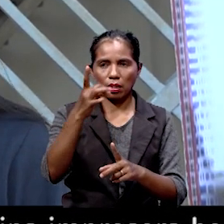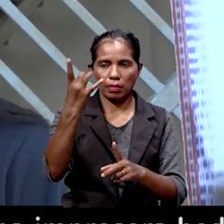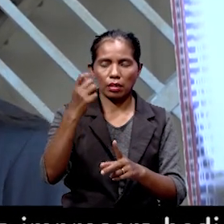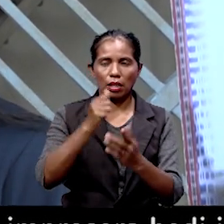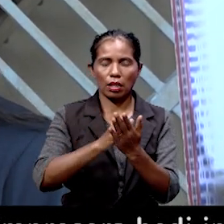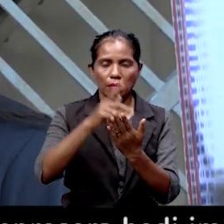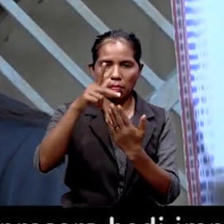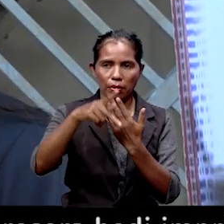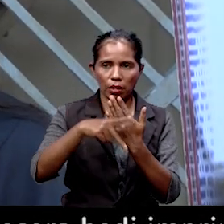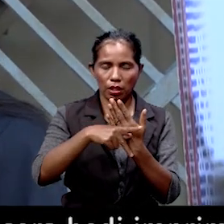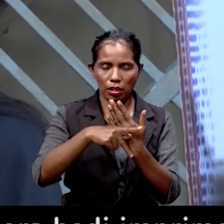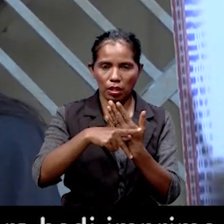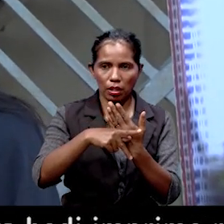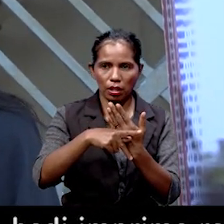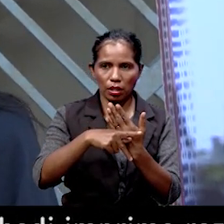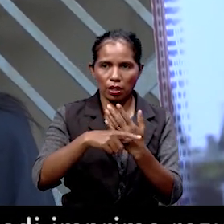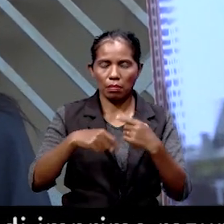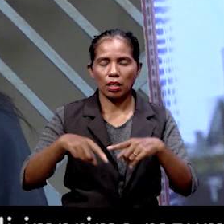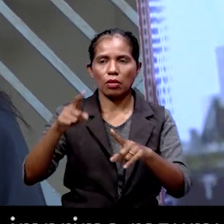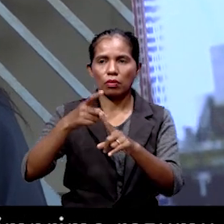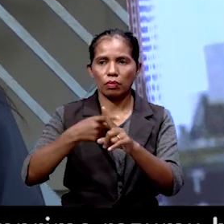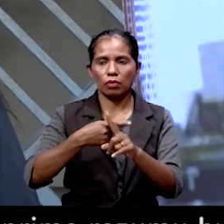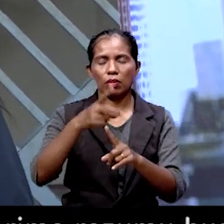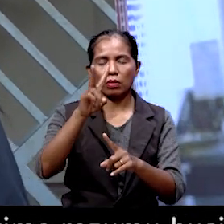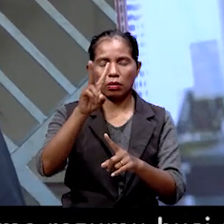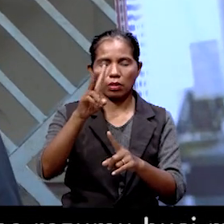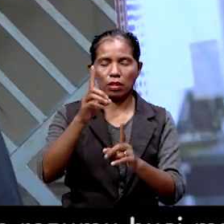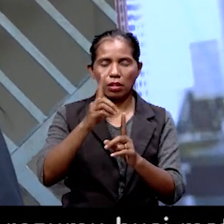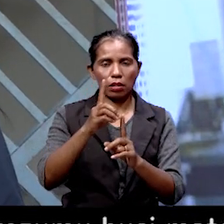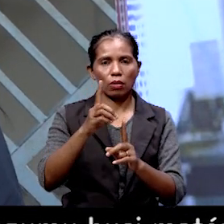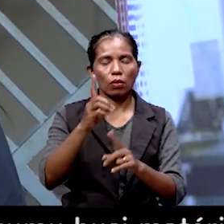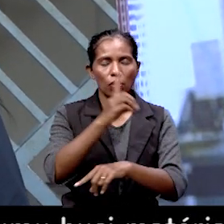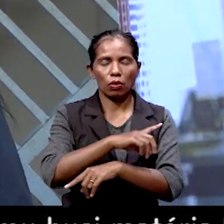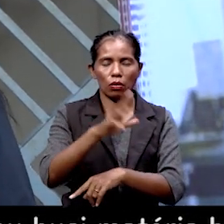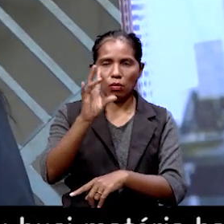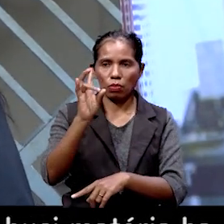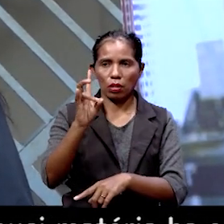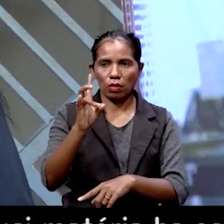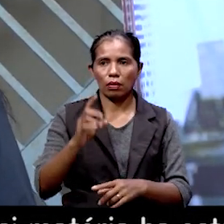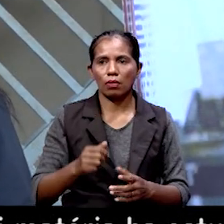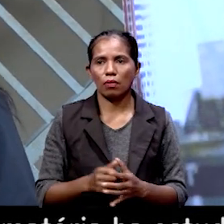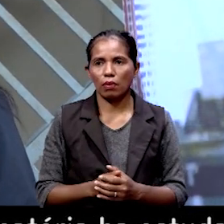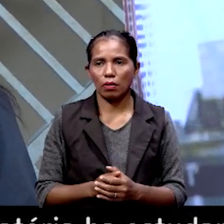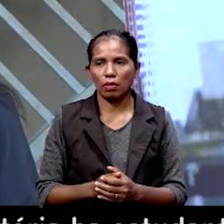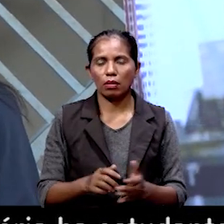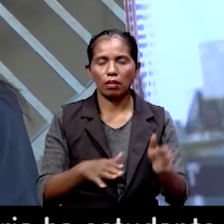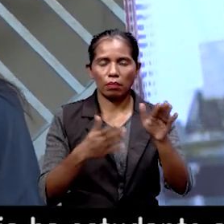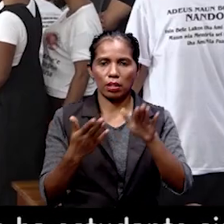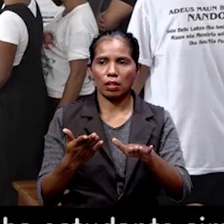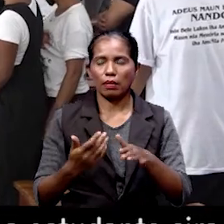fina dauk ne bahasa nebe fulan halo fulan dua lorong walu sini nye aku tu nye bida